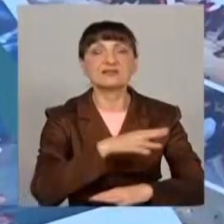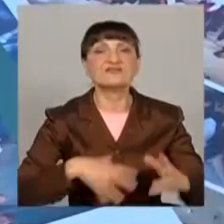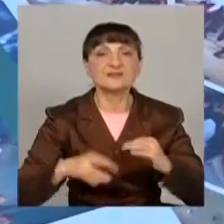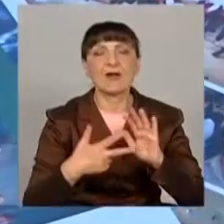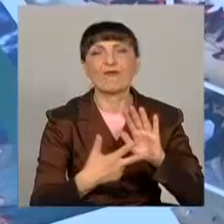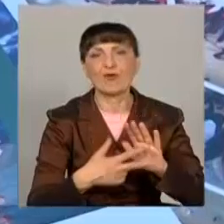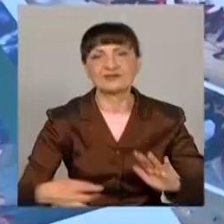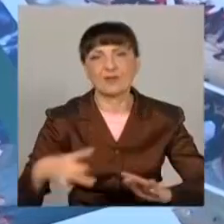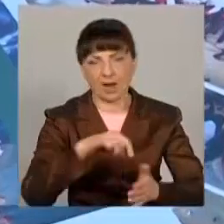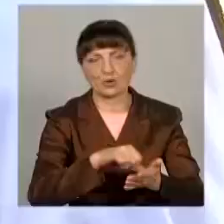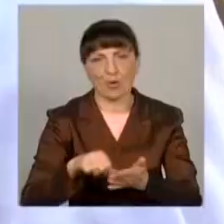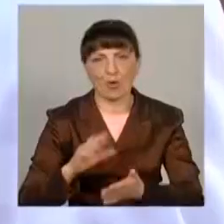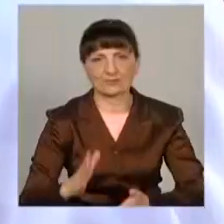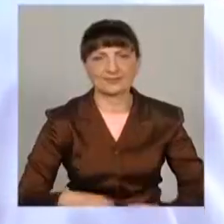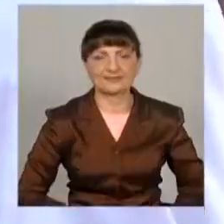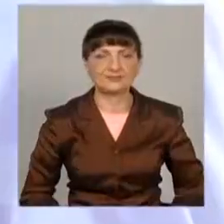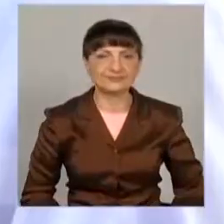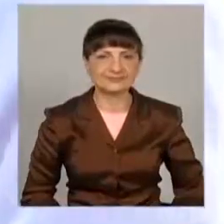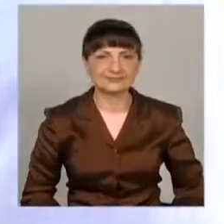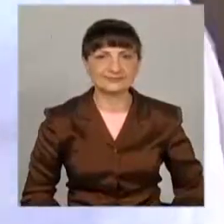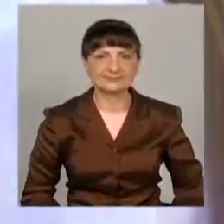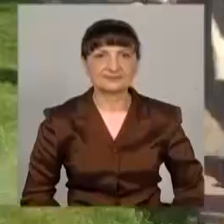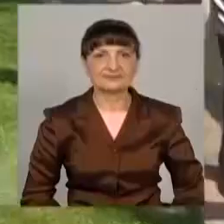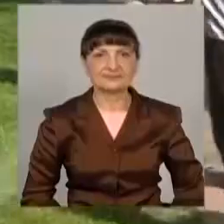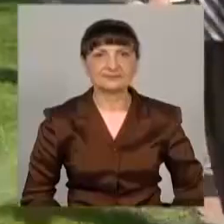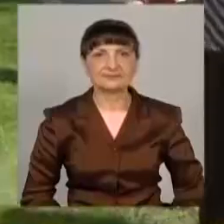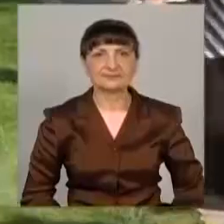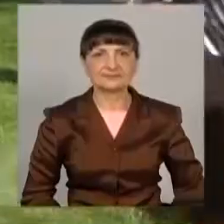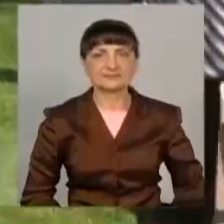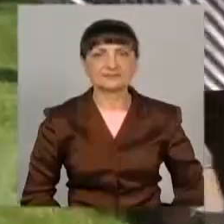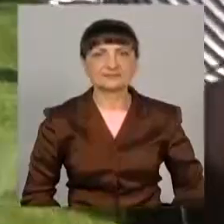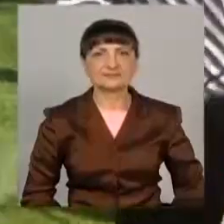8 районов мегаполиса. Мируэрт Ганеева, Рашидин Якубов, телеканал «Алматы».